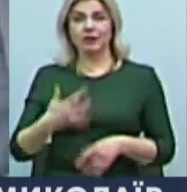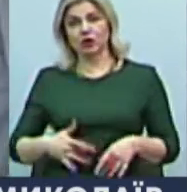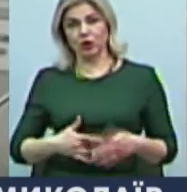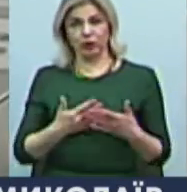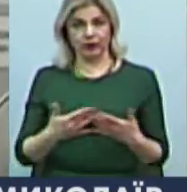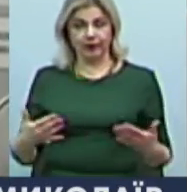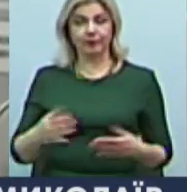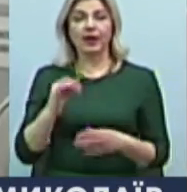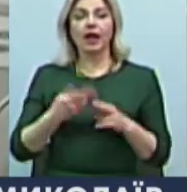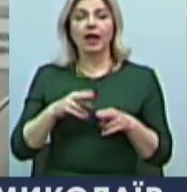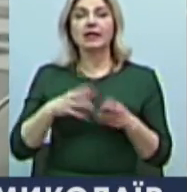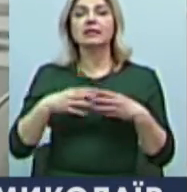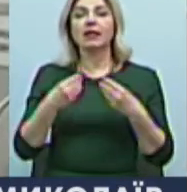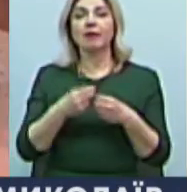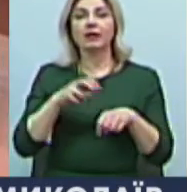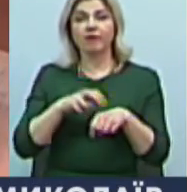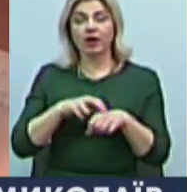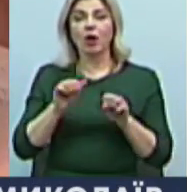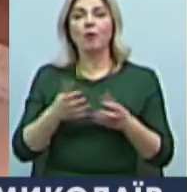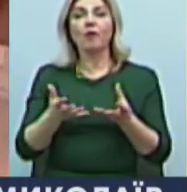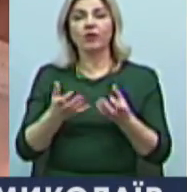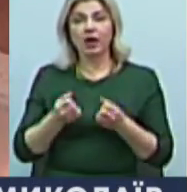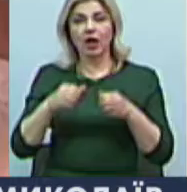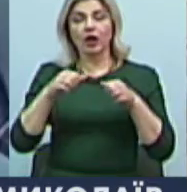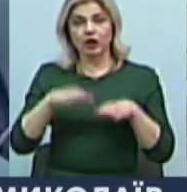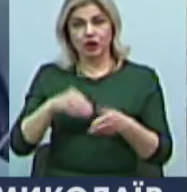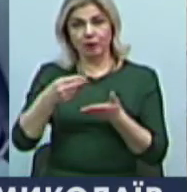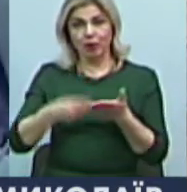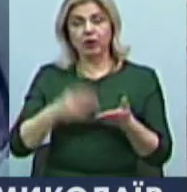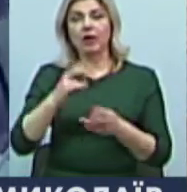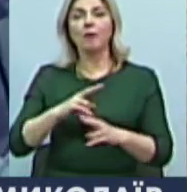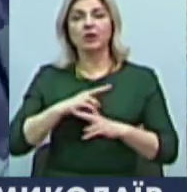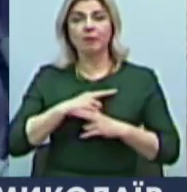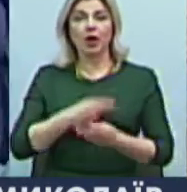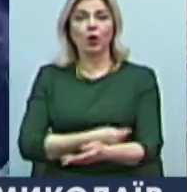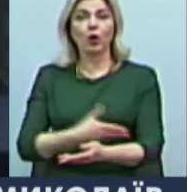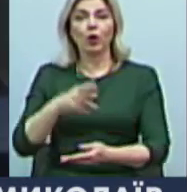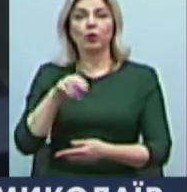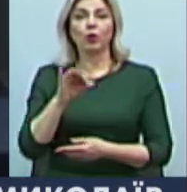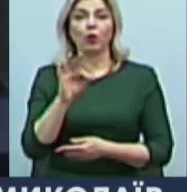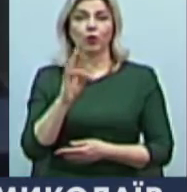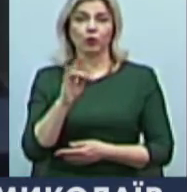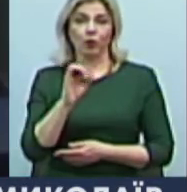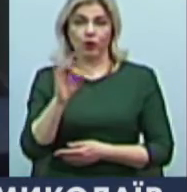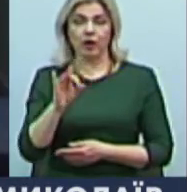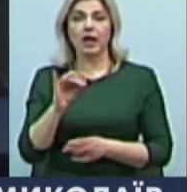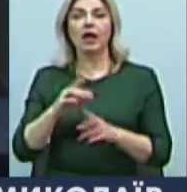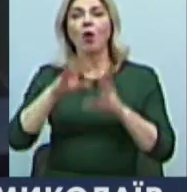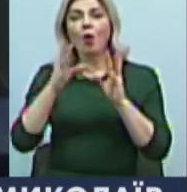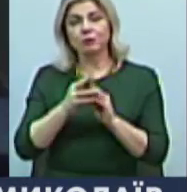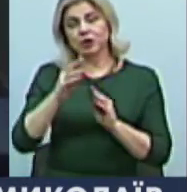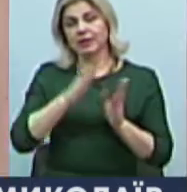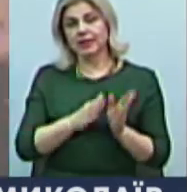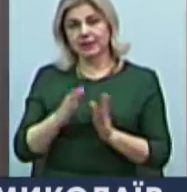Сімейний лікар за законом може отримувати згоду на посмертне донорство, а також зможе вносити цю інформацію до єдиної державної інформаційної системи